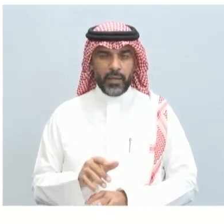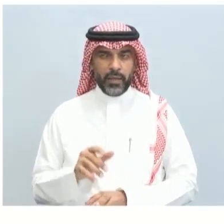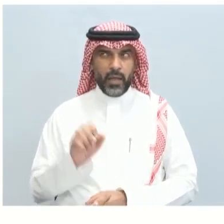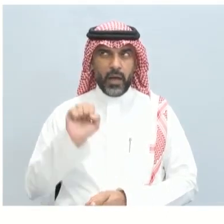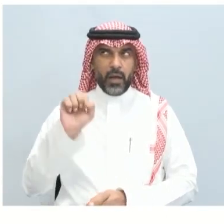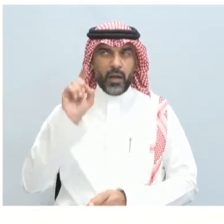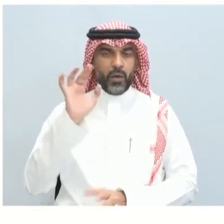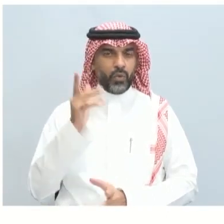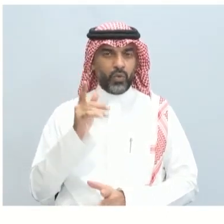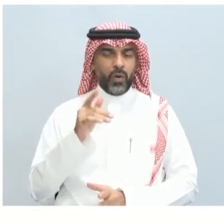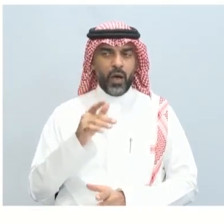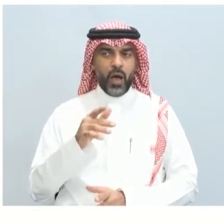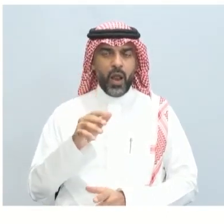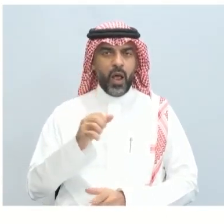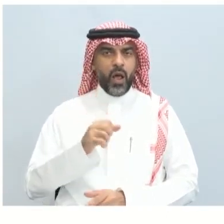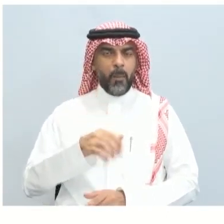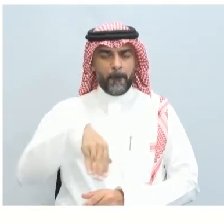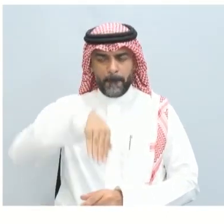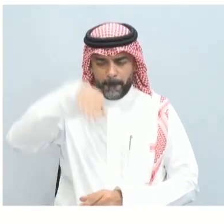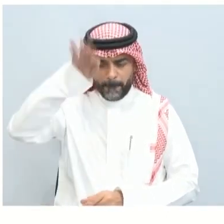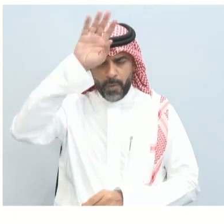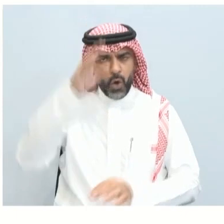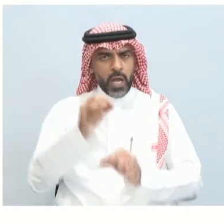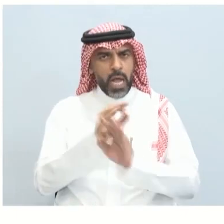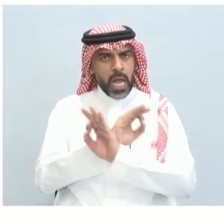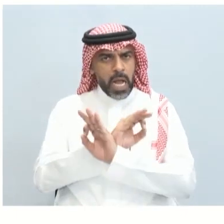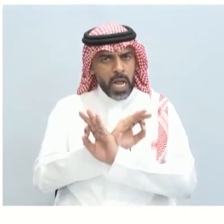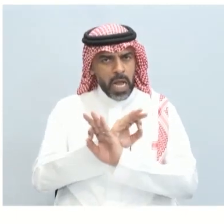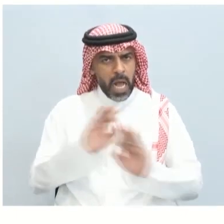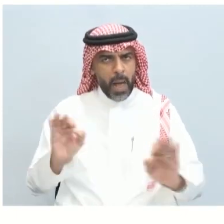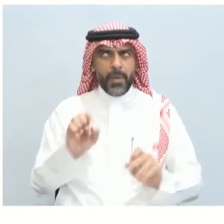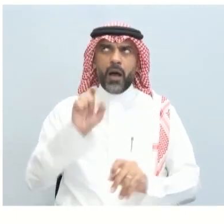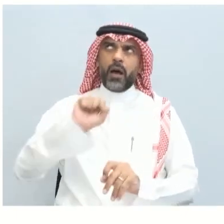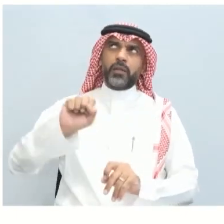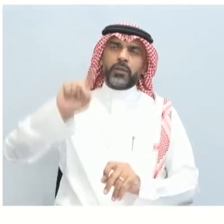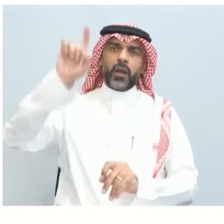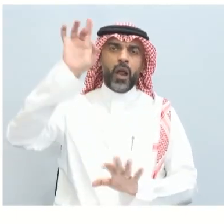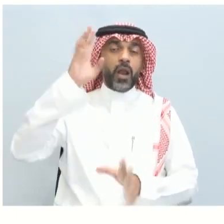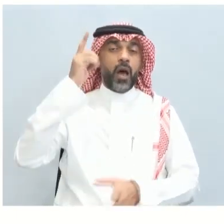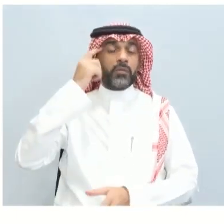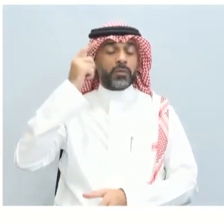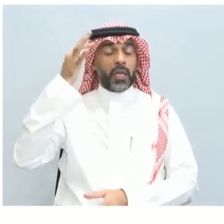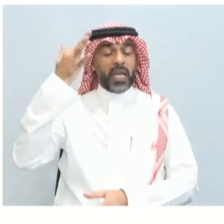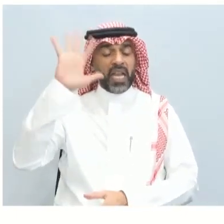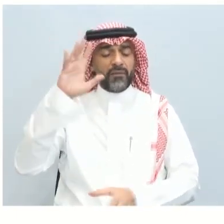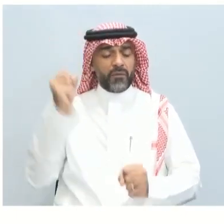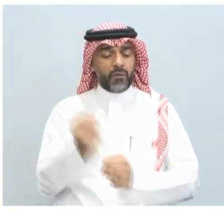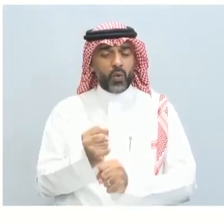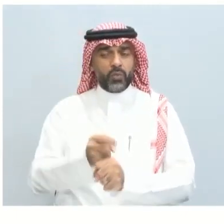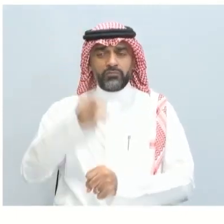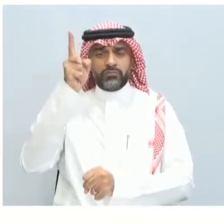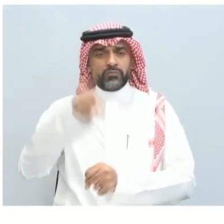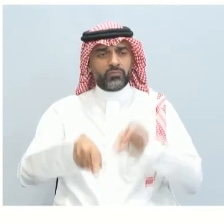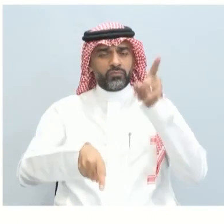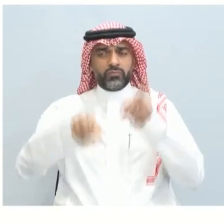الملك الكامل والتصرف المطلق في جميع الاشياء هو